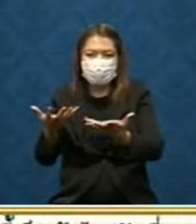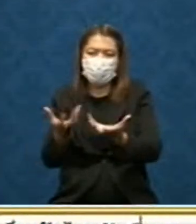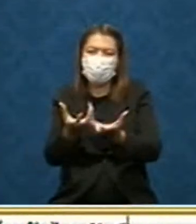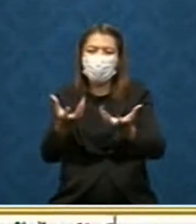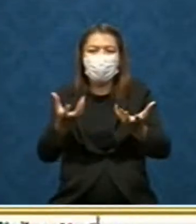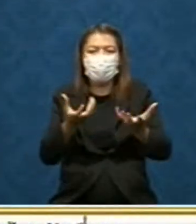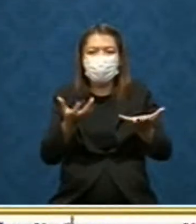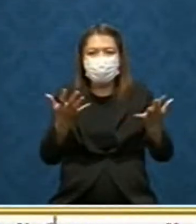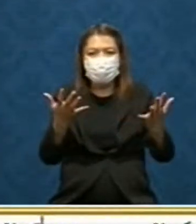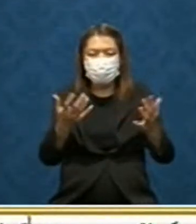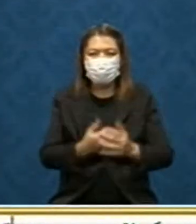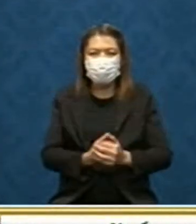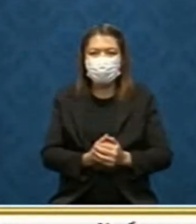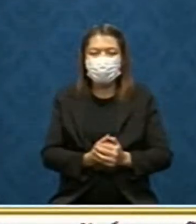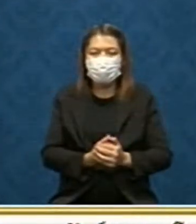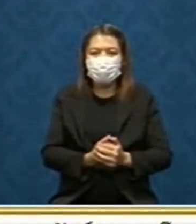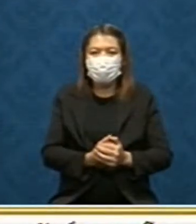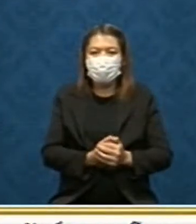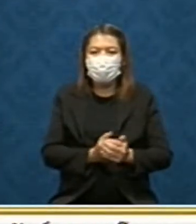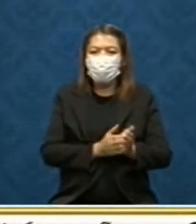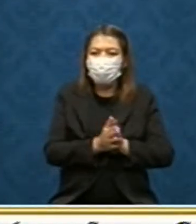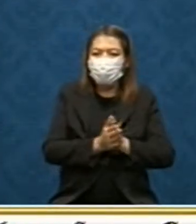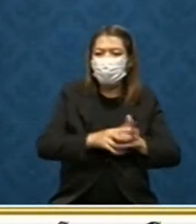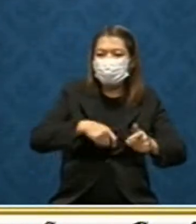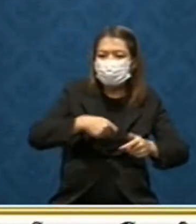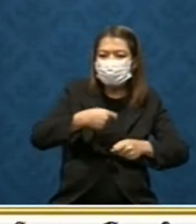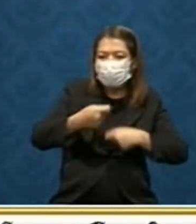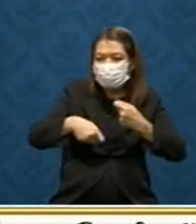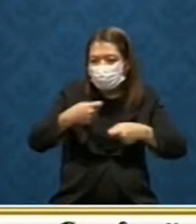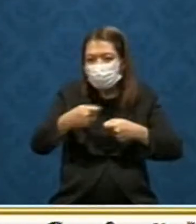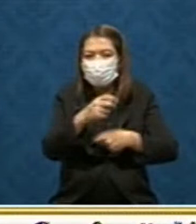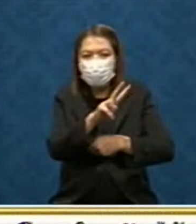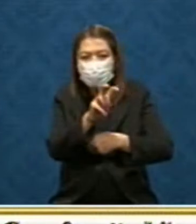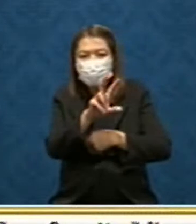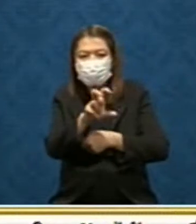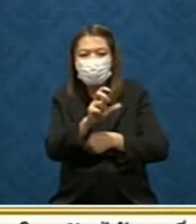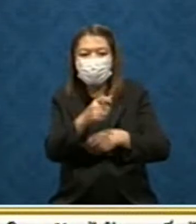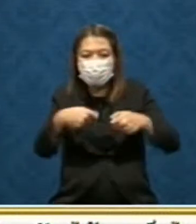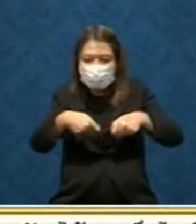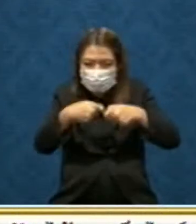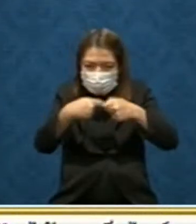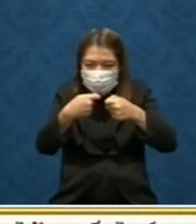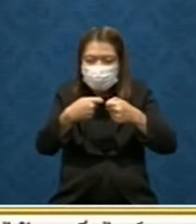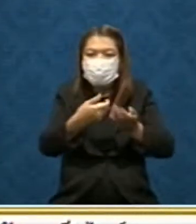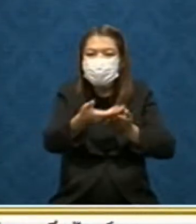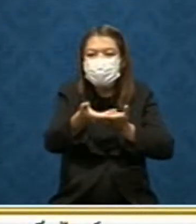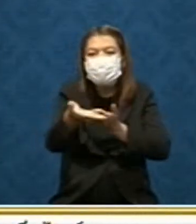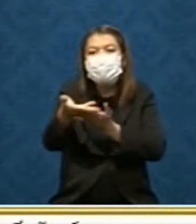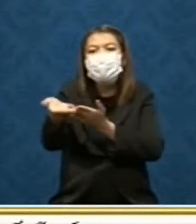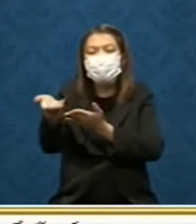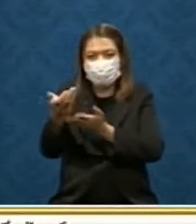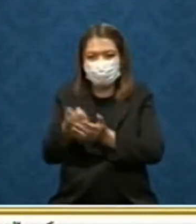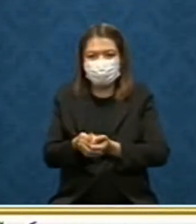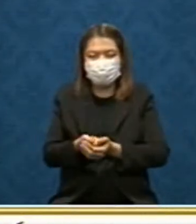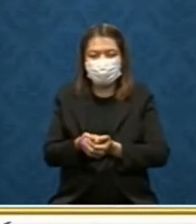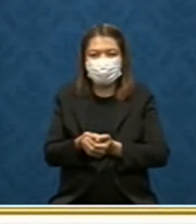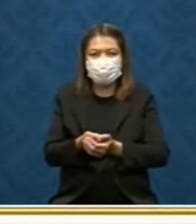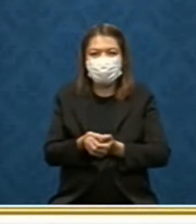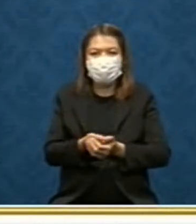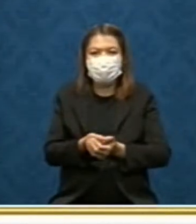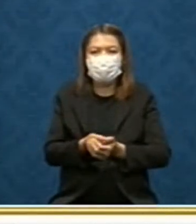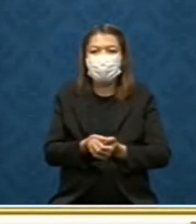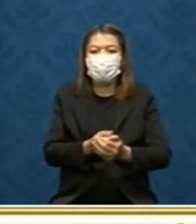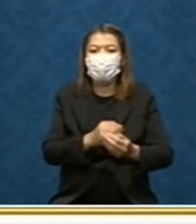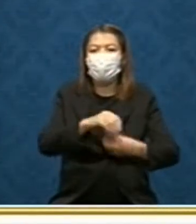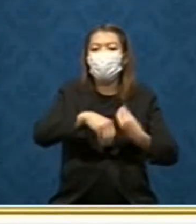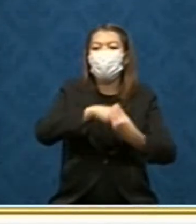ivity แต่เป็นการกัดตุนเพื่ใหเกิดการใช้จ่าย200-300 คนลครึ่ให้ชาบัไปซื้อทั้งนั้นซื้อปรัมกหมนรอ